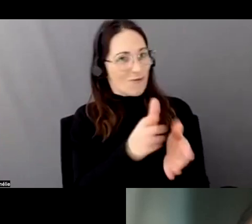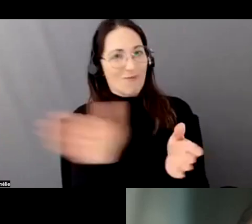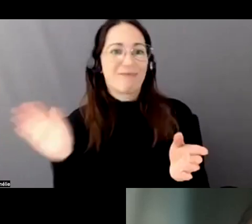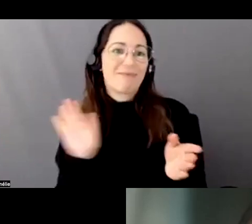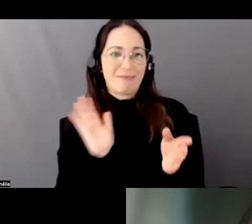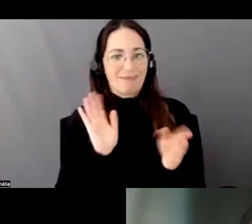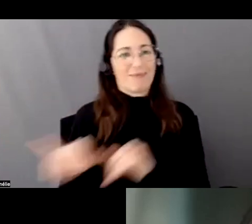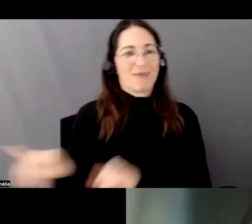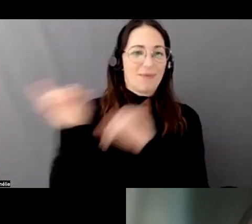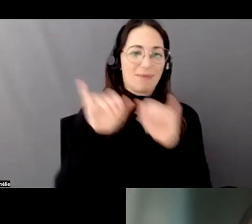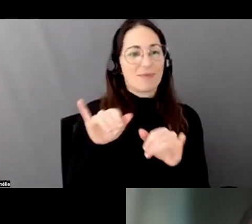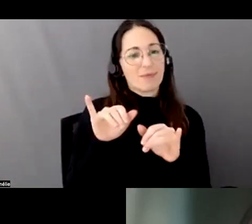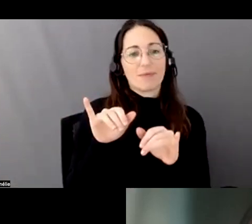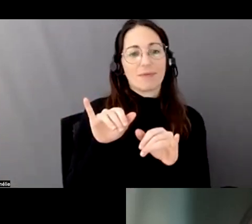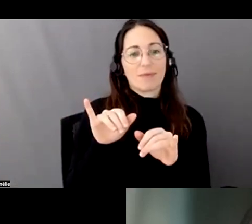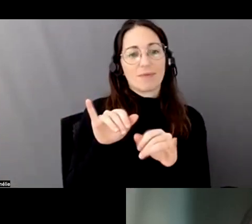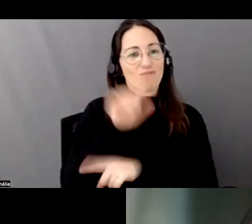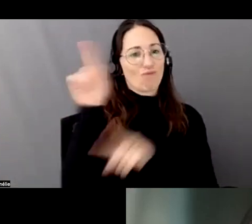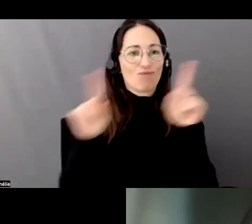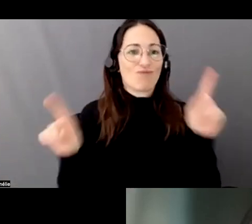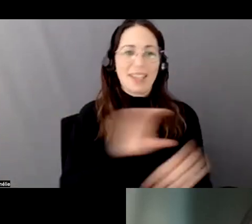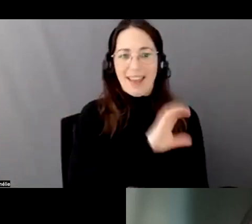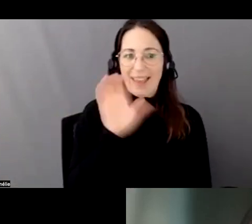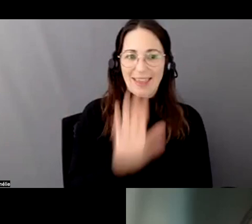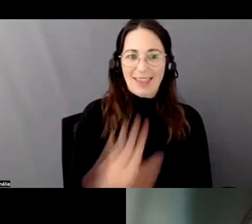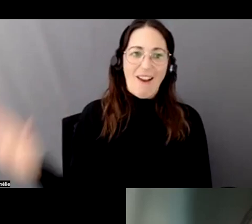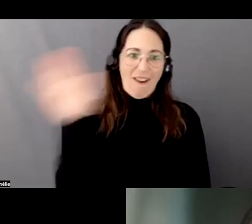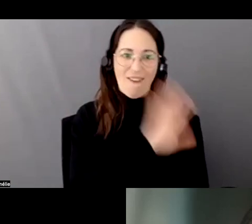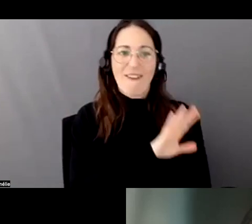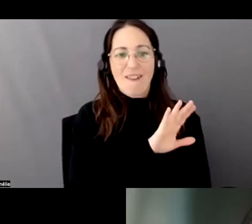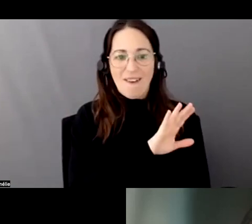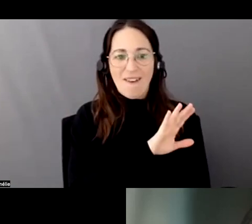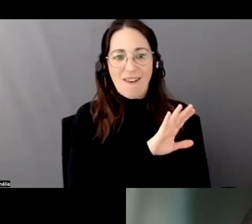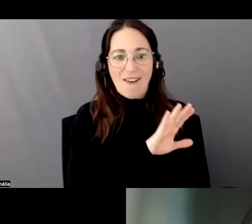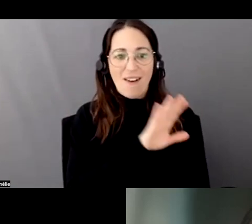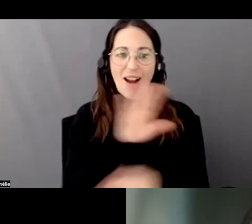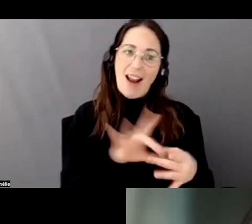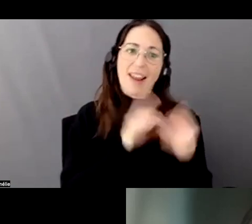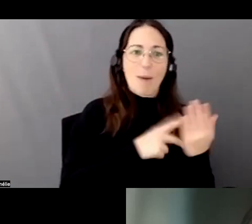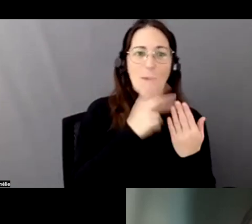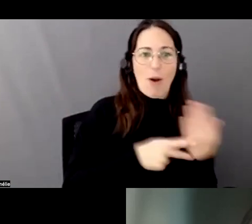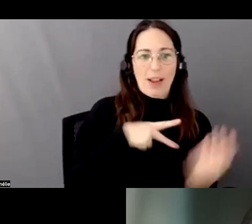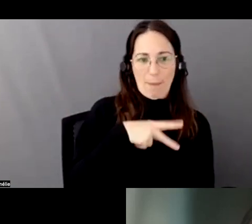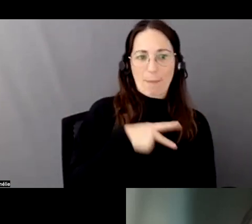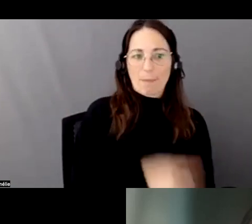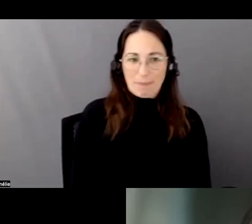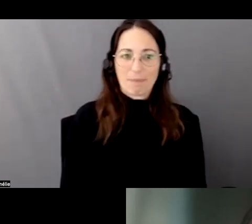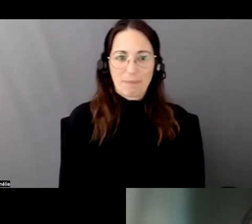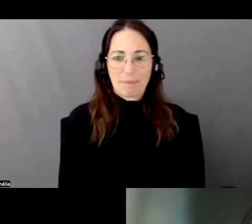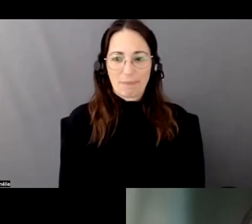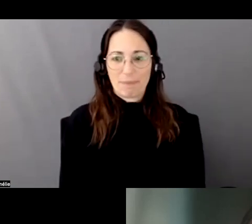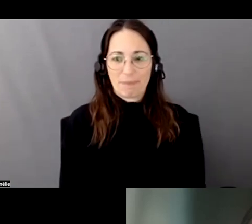tout le monde et qui est donné à travers le Canada, à travers, oui, avec notre programme.